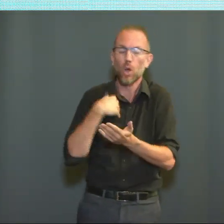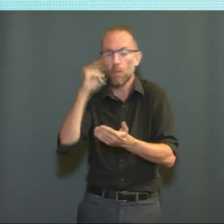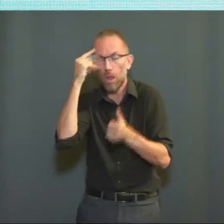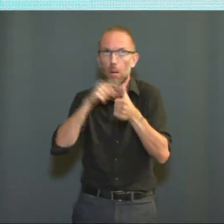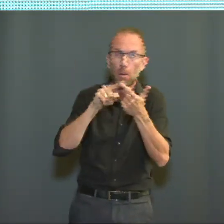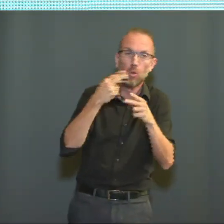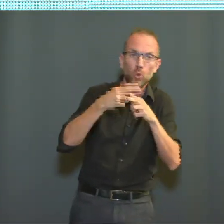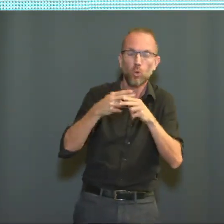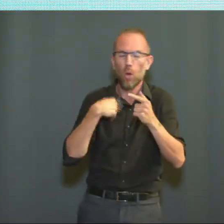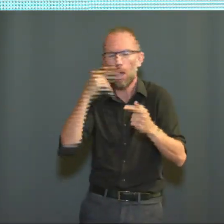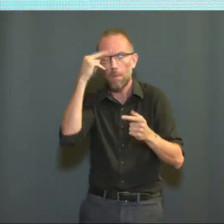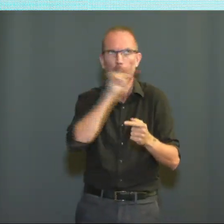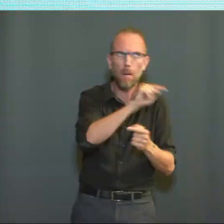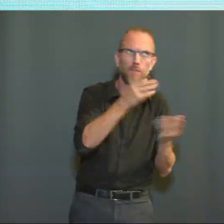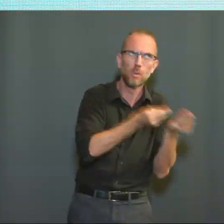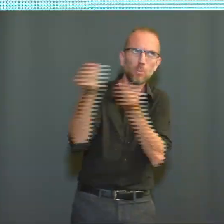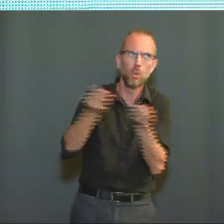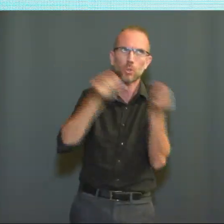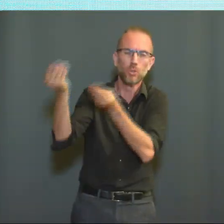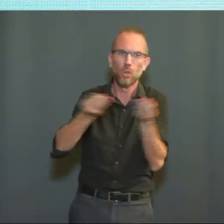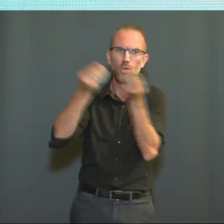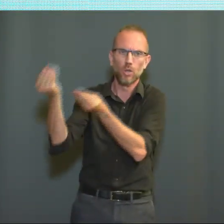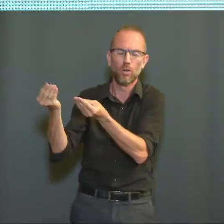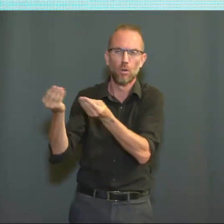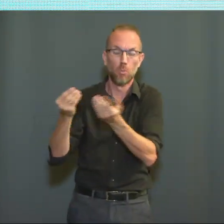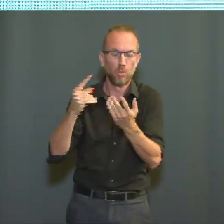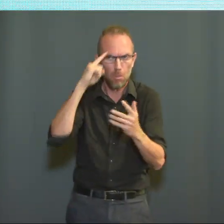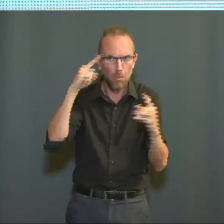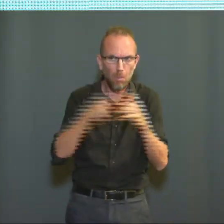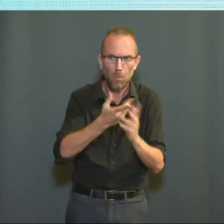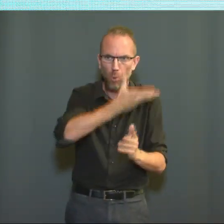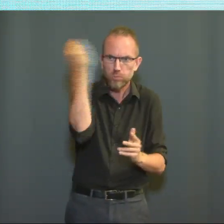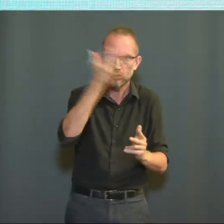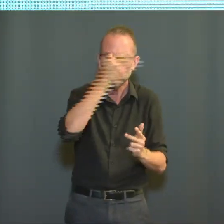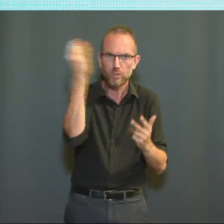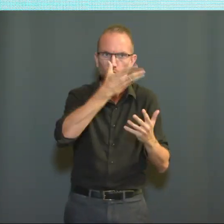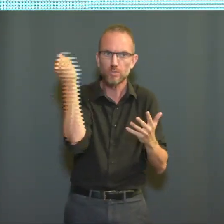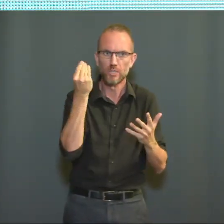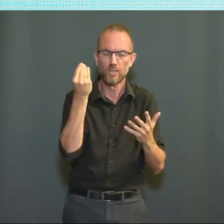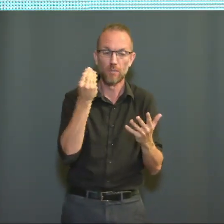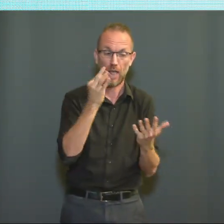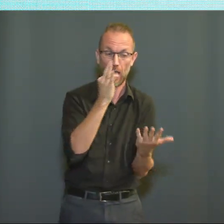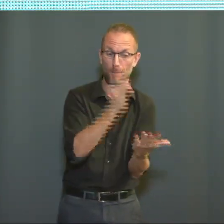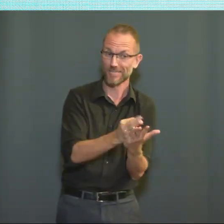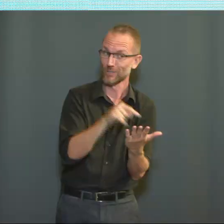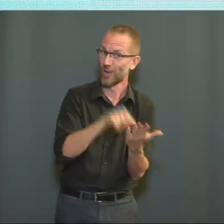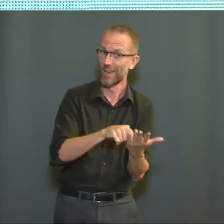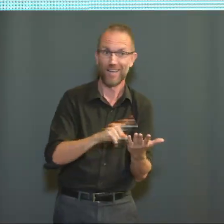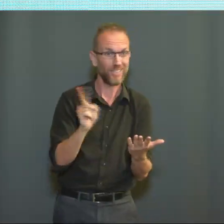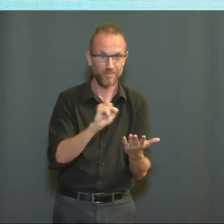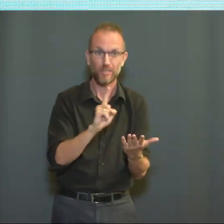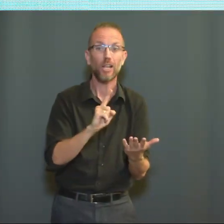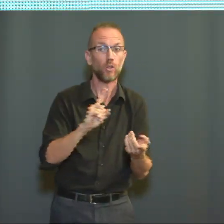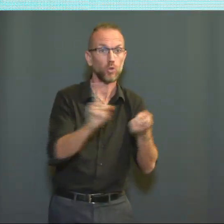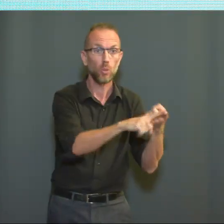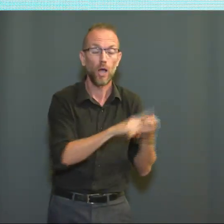souvenez. Et grâce à cette application, nous pourrons également informer les contacts dont vous ne vous souvenez